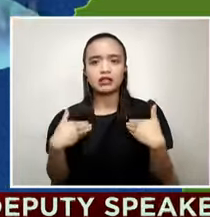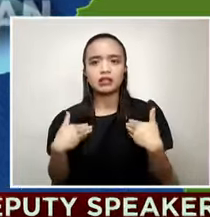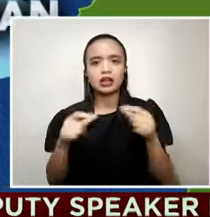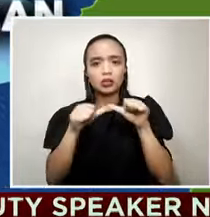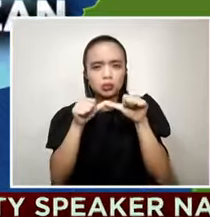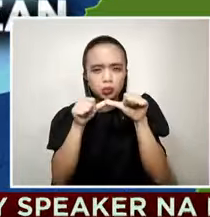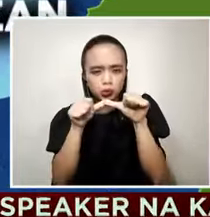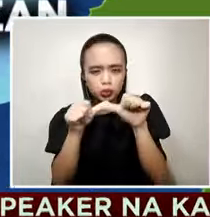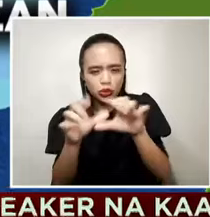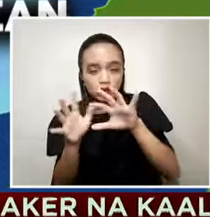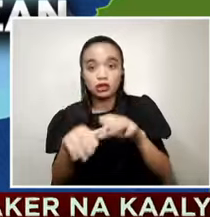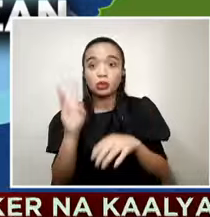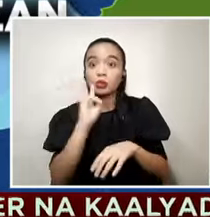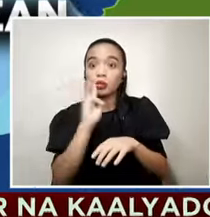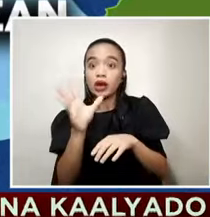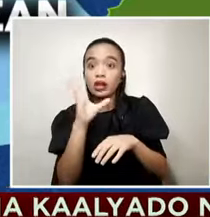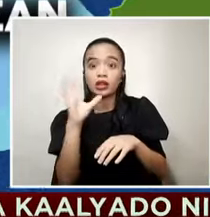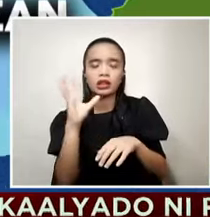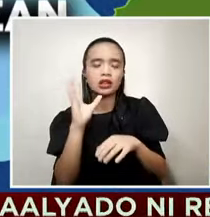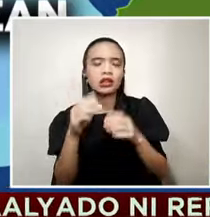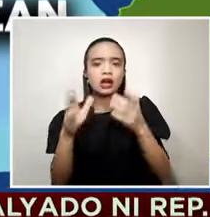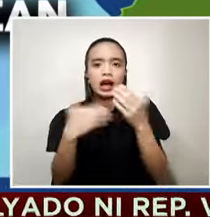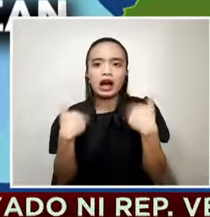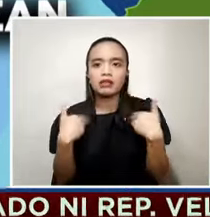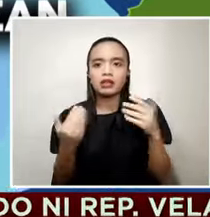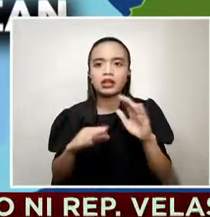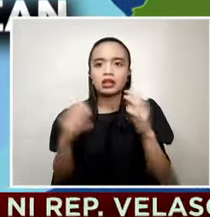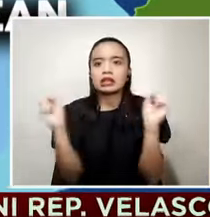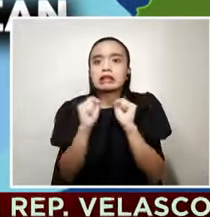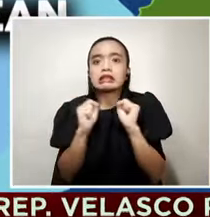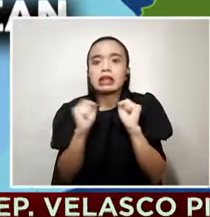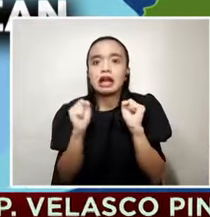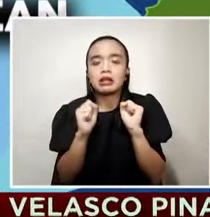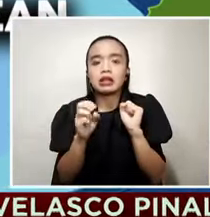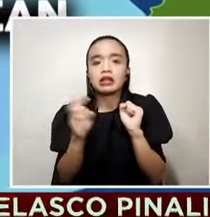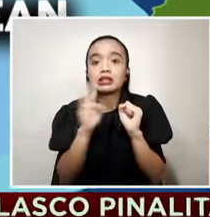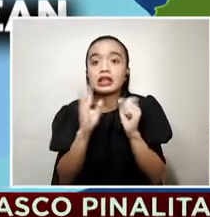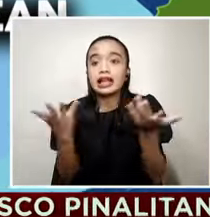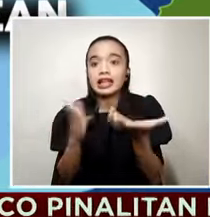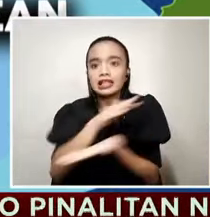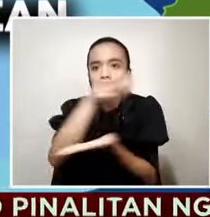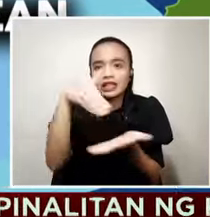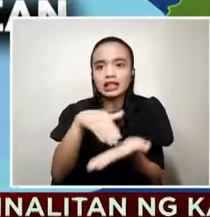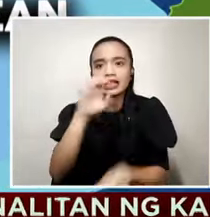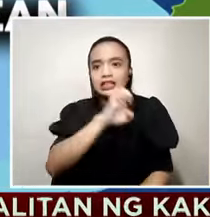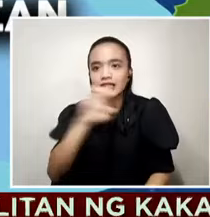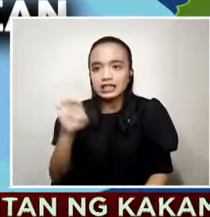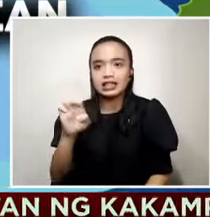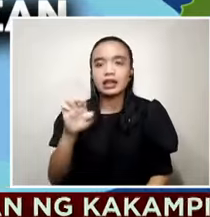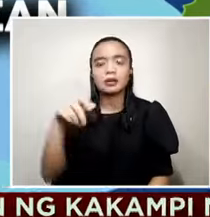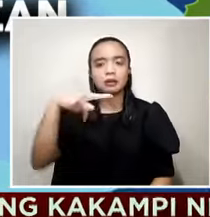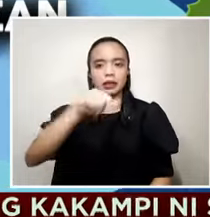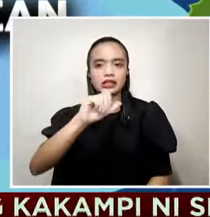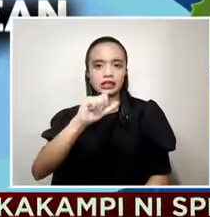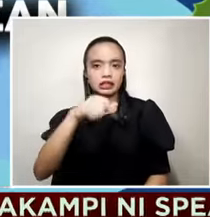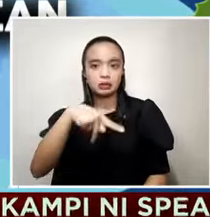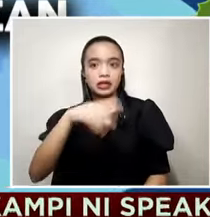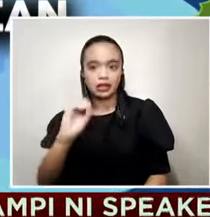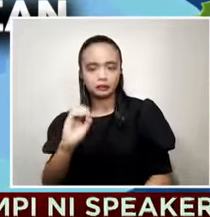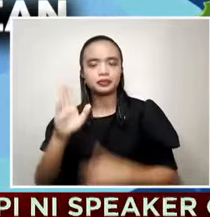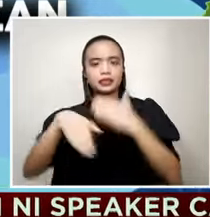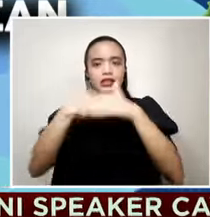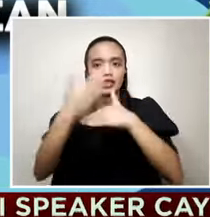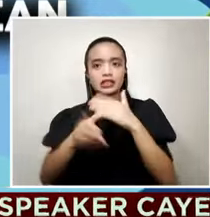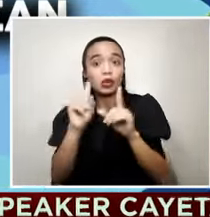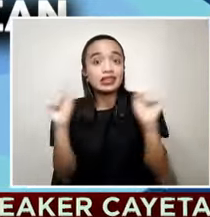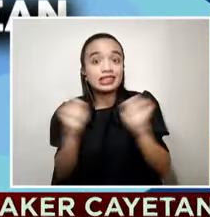Western Pacific, umaakyat naman ang malamig na tubig sa Central at Eastern Pacific Ocean. Ang paglamig na ito ang tinatawag